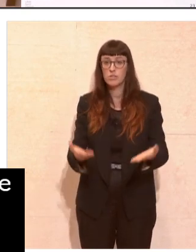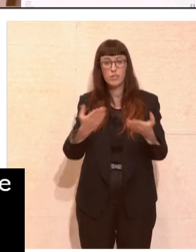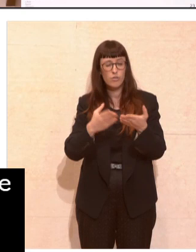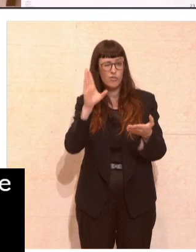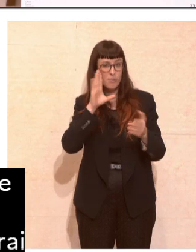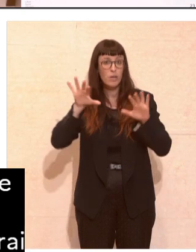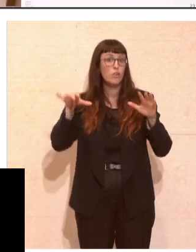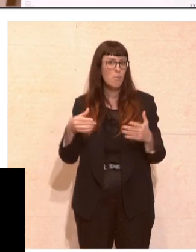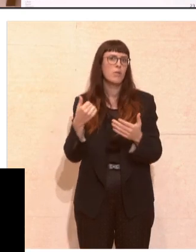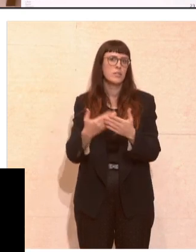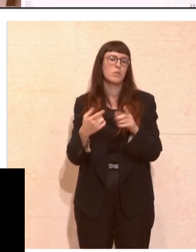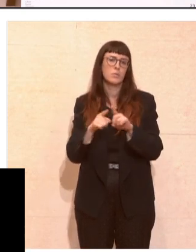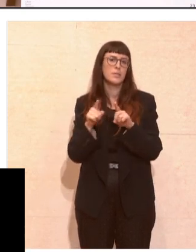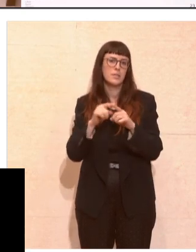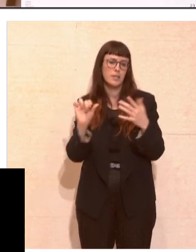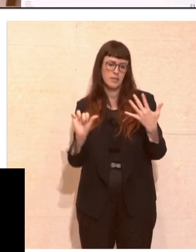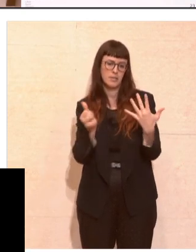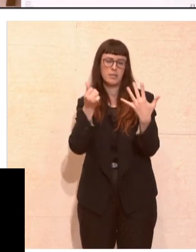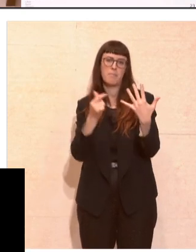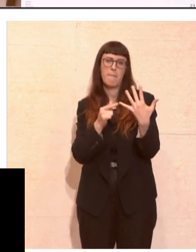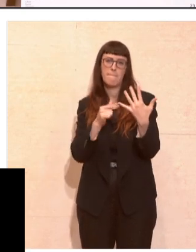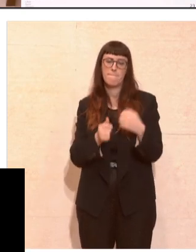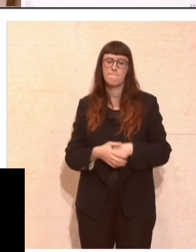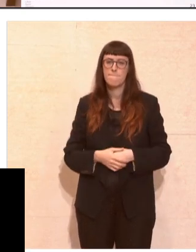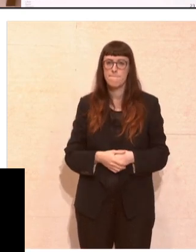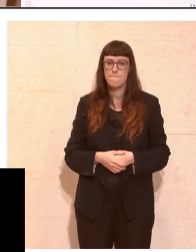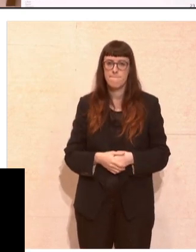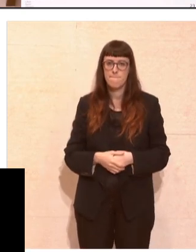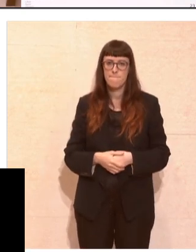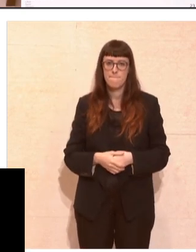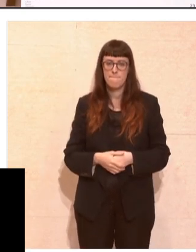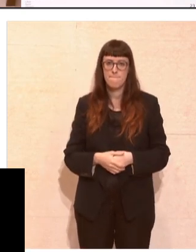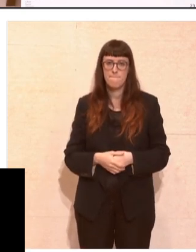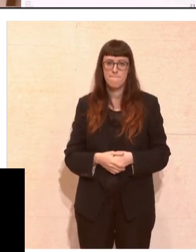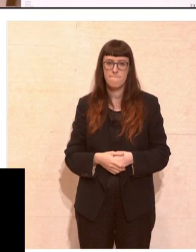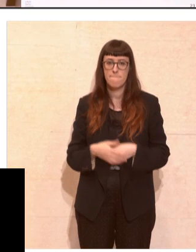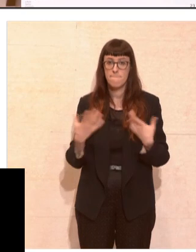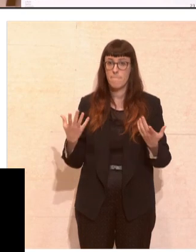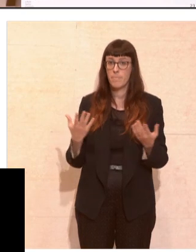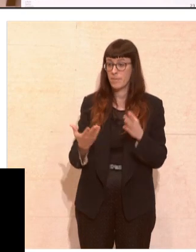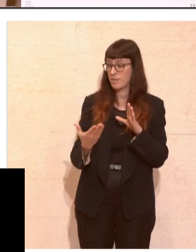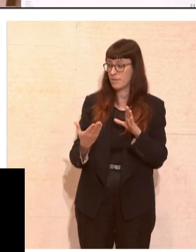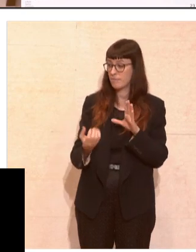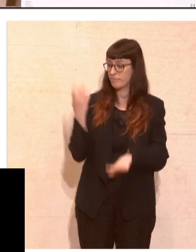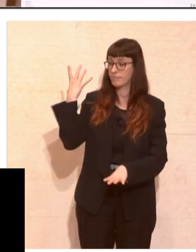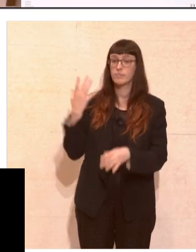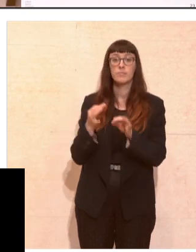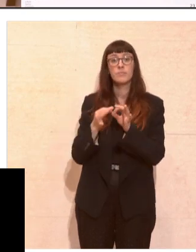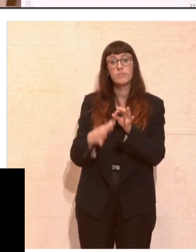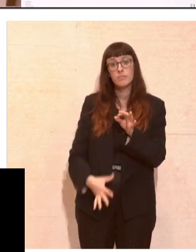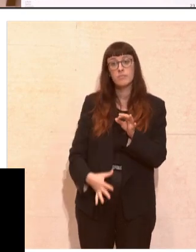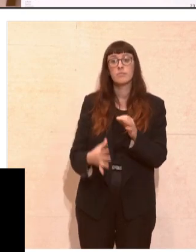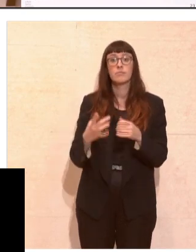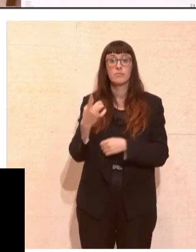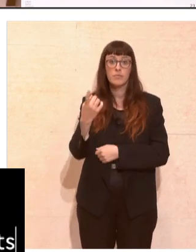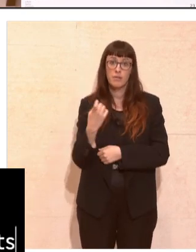fait que l'enfant a dormi moins bien, par exemple, au début de la vie. Donc, les résultats que je vais vous présenter aujourd'hui sont